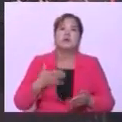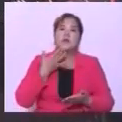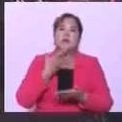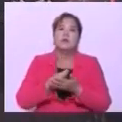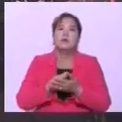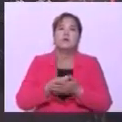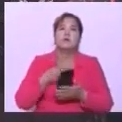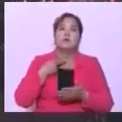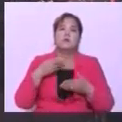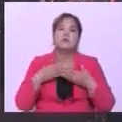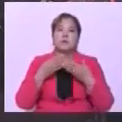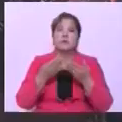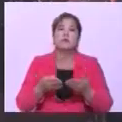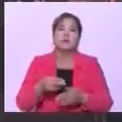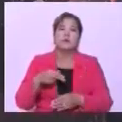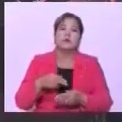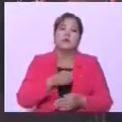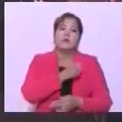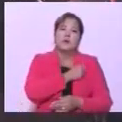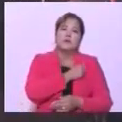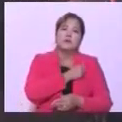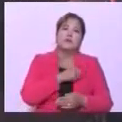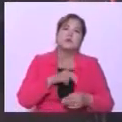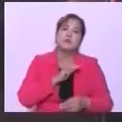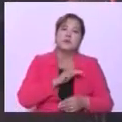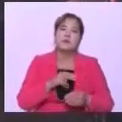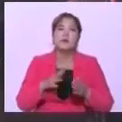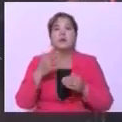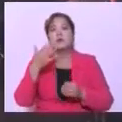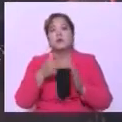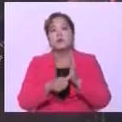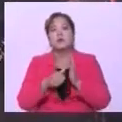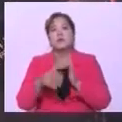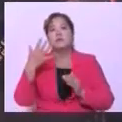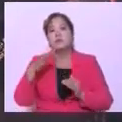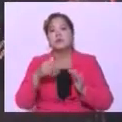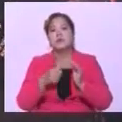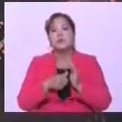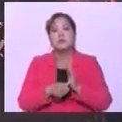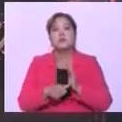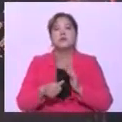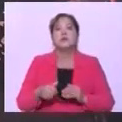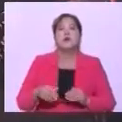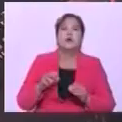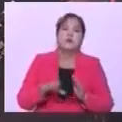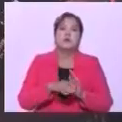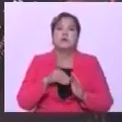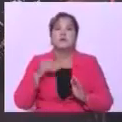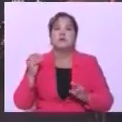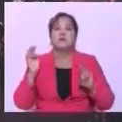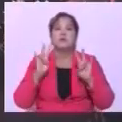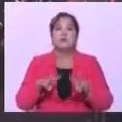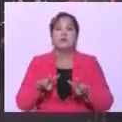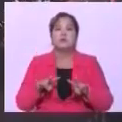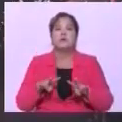первых проголосовали военнослужащие воинской части 6656 Национальной гвардии Республики Казахстан. Избирательные участки закрытого